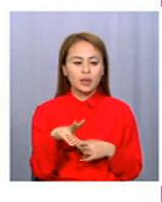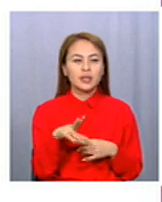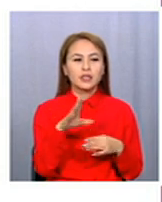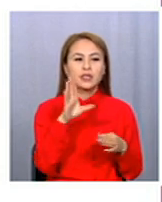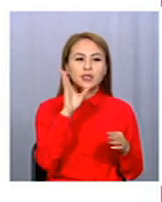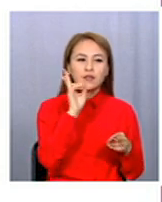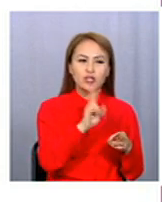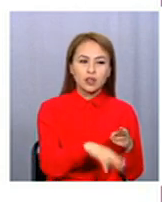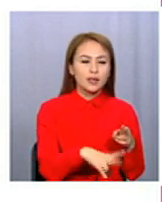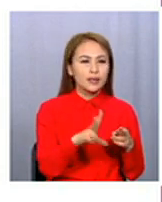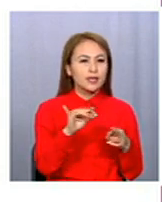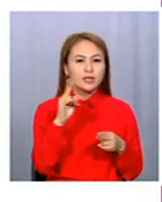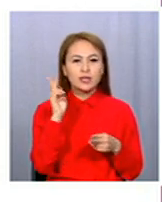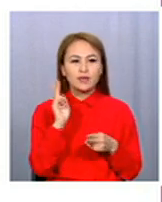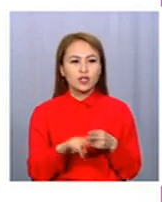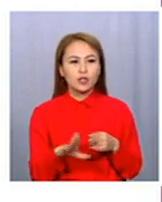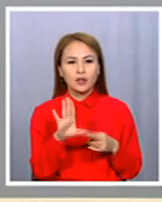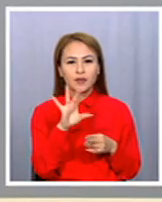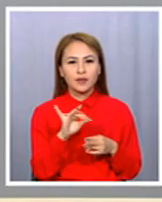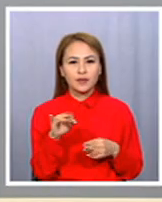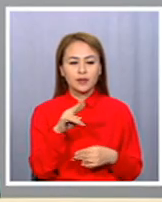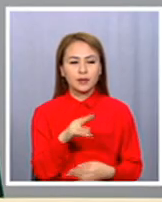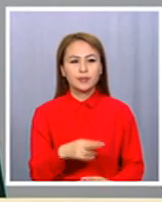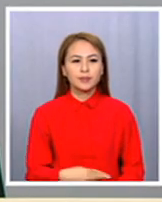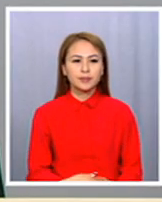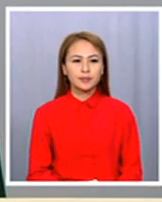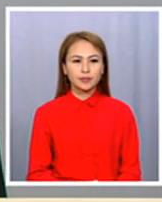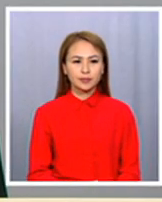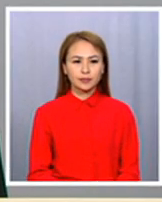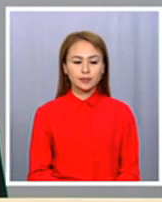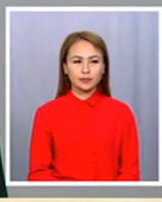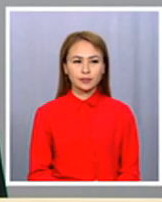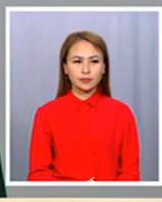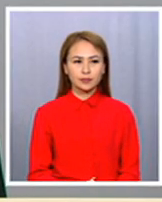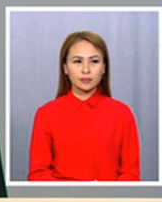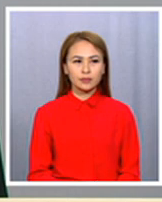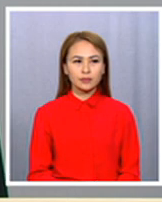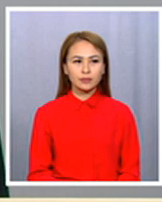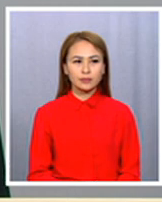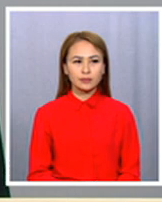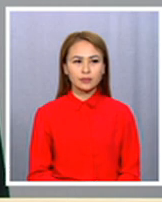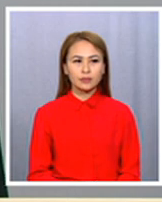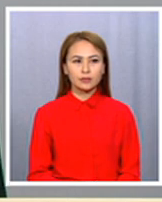и несовершенного вида. Давайте прочтем стихотворение.